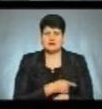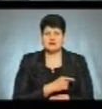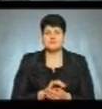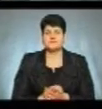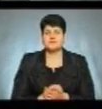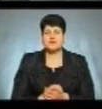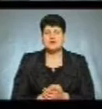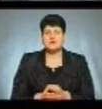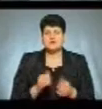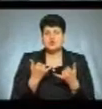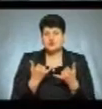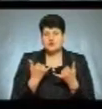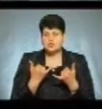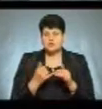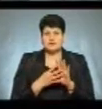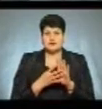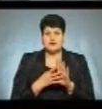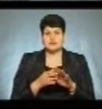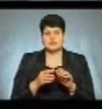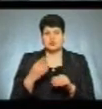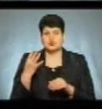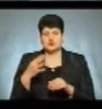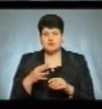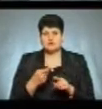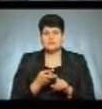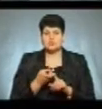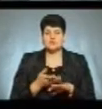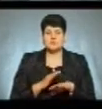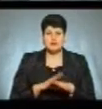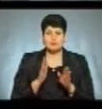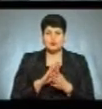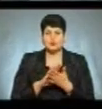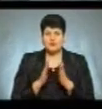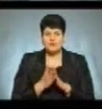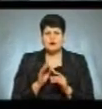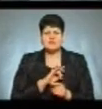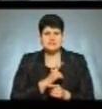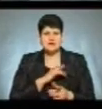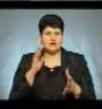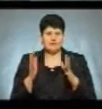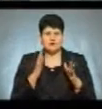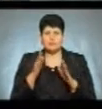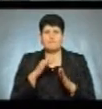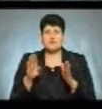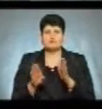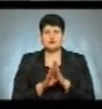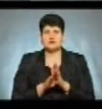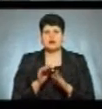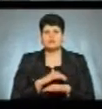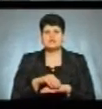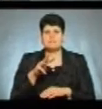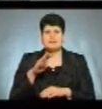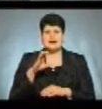Маховський. Зазначу, сьогодні о 9:40 внаслідок ускладнення погодних умов сильних поривів вітру в Підволочиську на вулиці